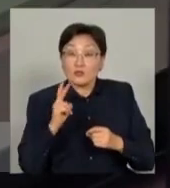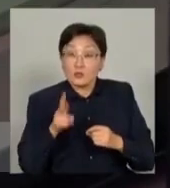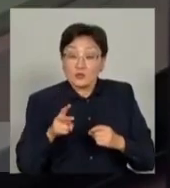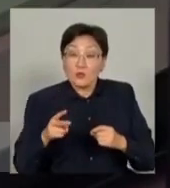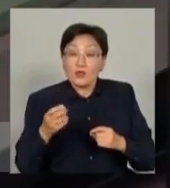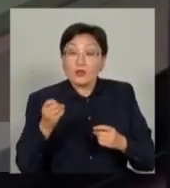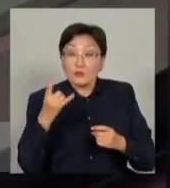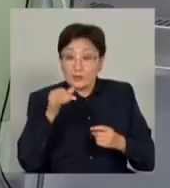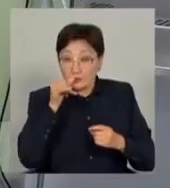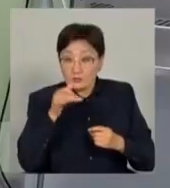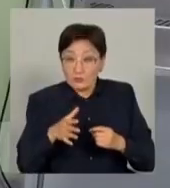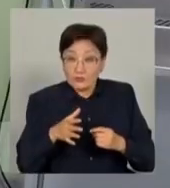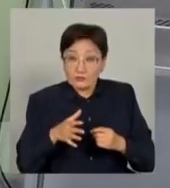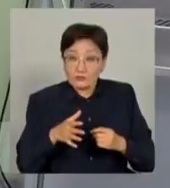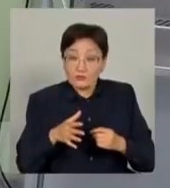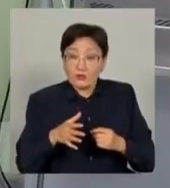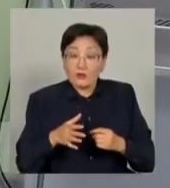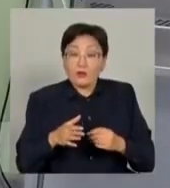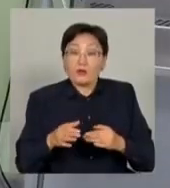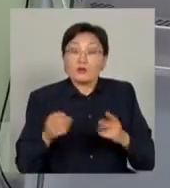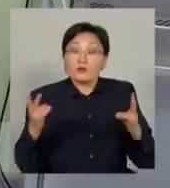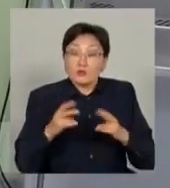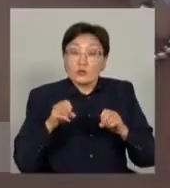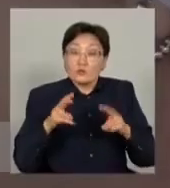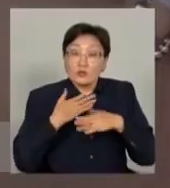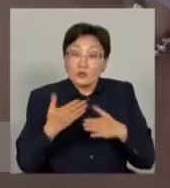бала көтермесе, уақыт оздырмай бірден репродуктолог